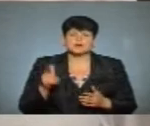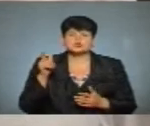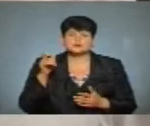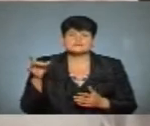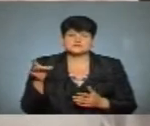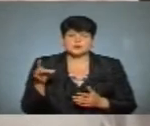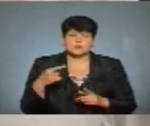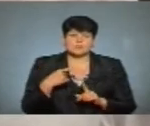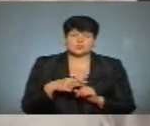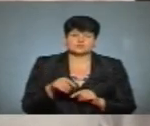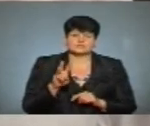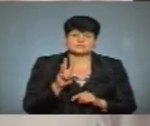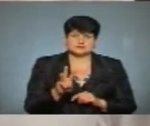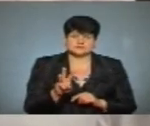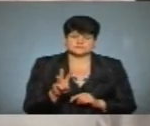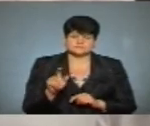Чортківський район – плюс 3,